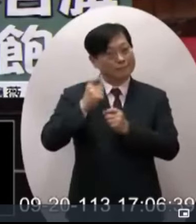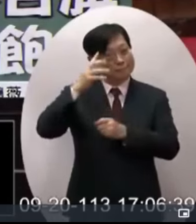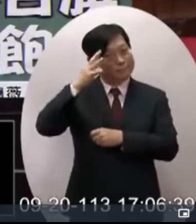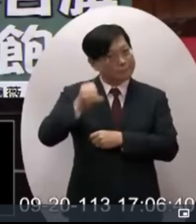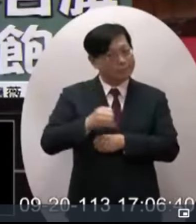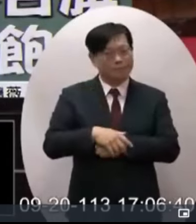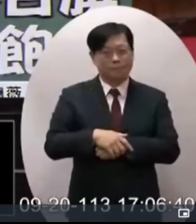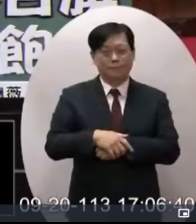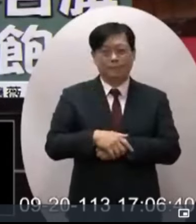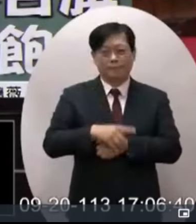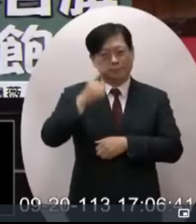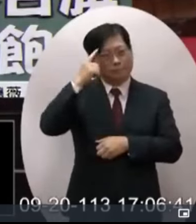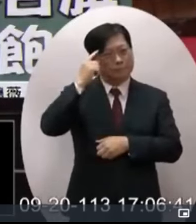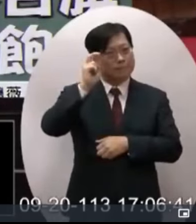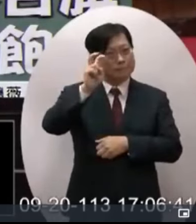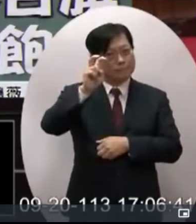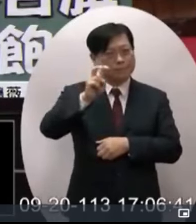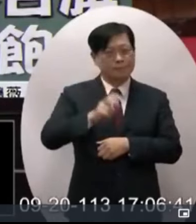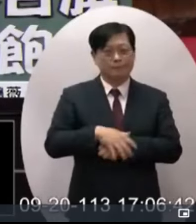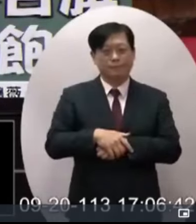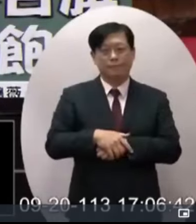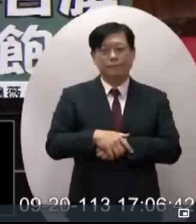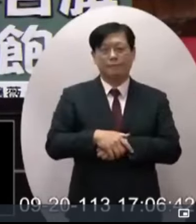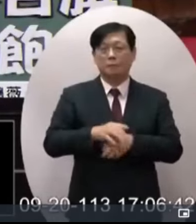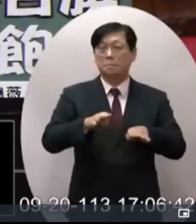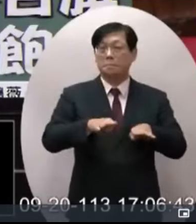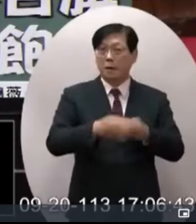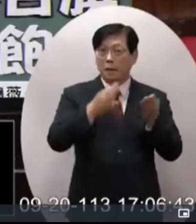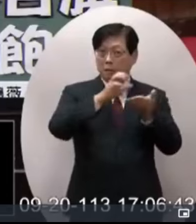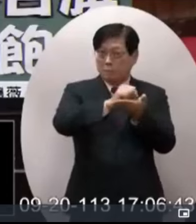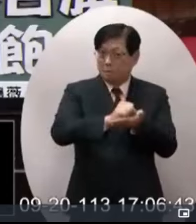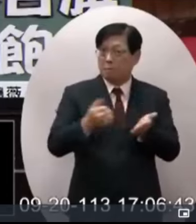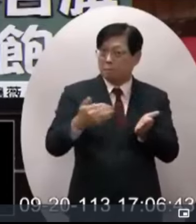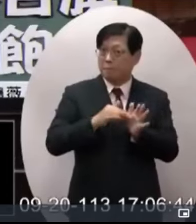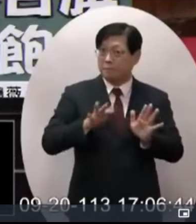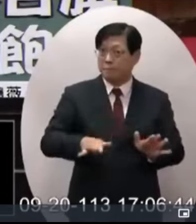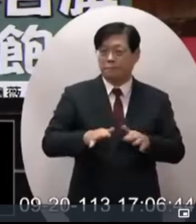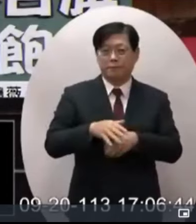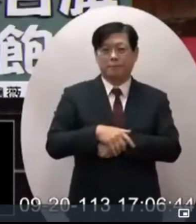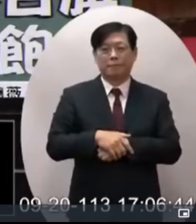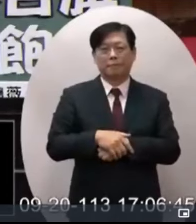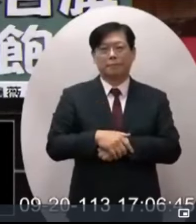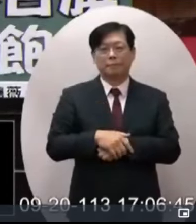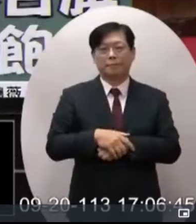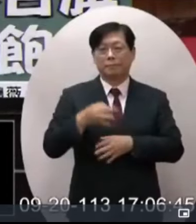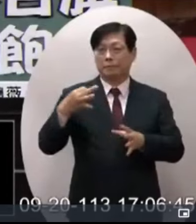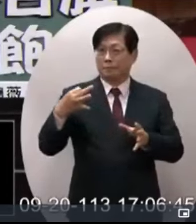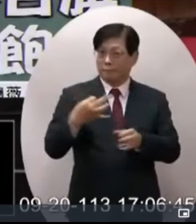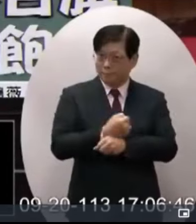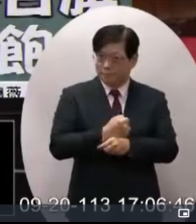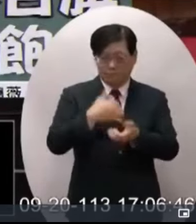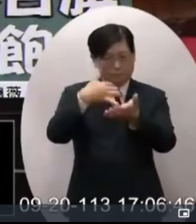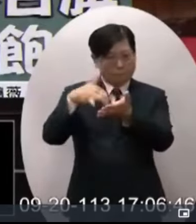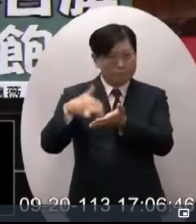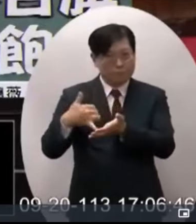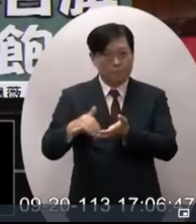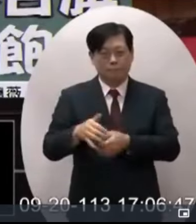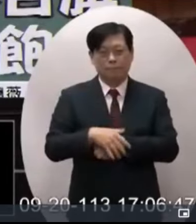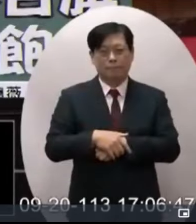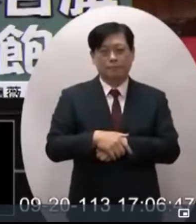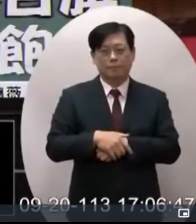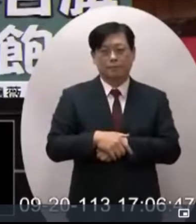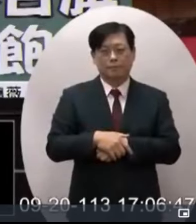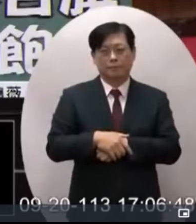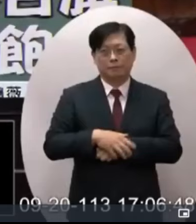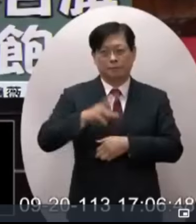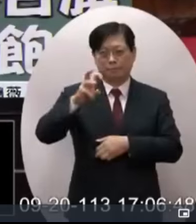天短短的20天上线之后，我们把它计算一下，财损金额已经